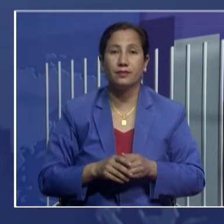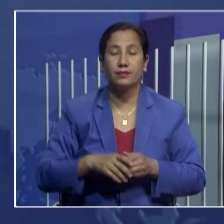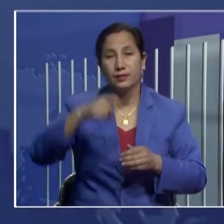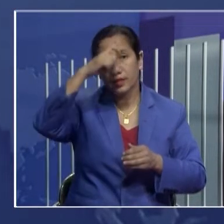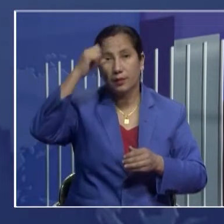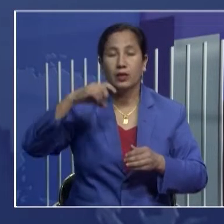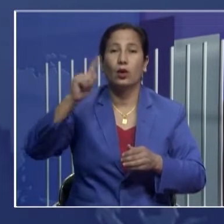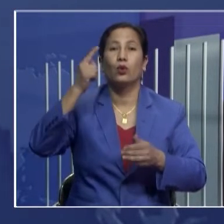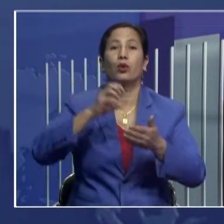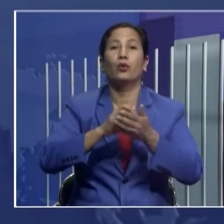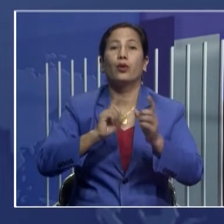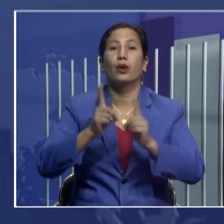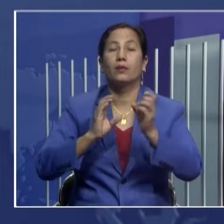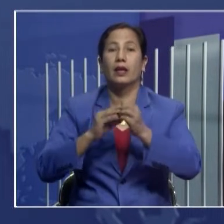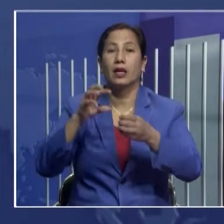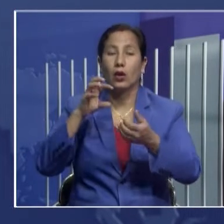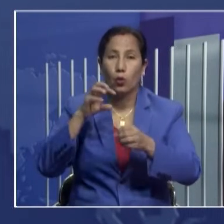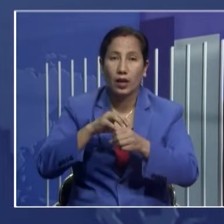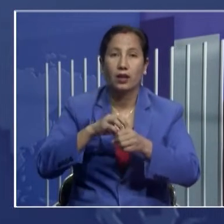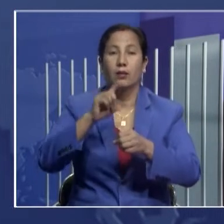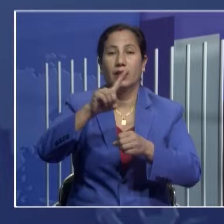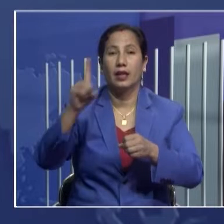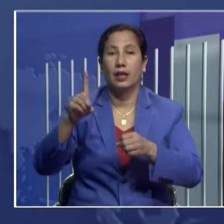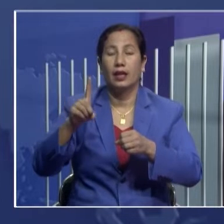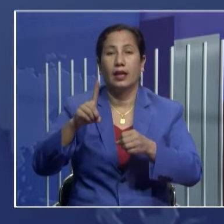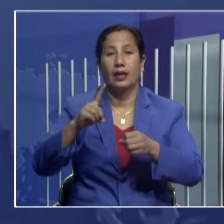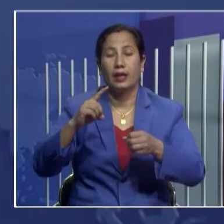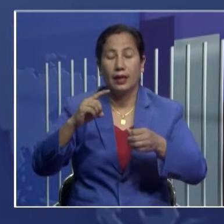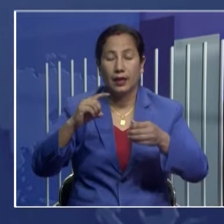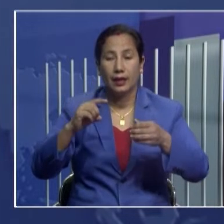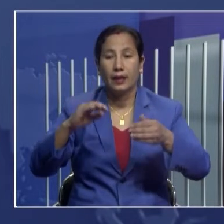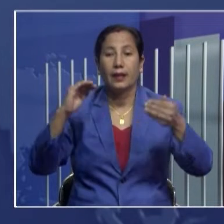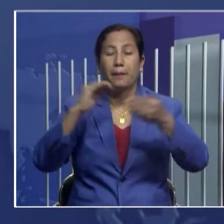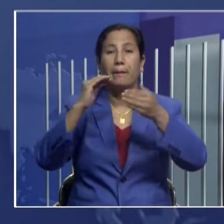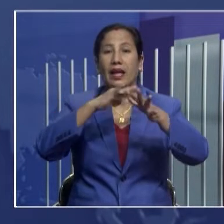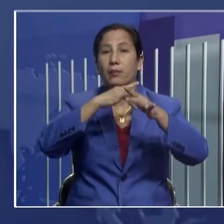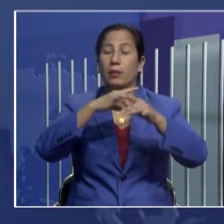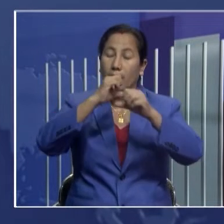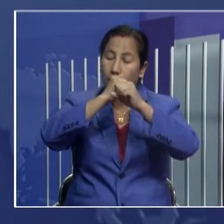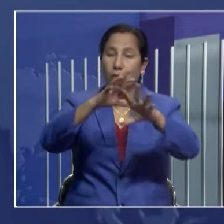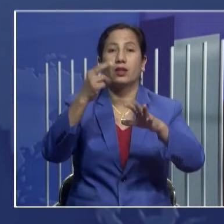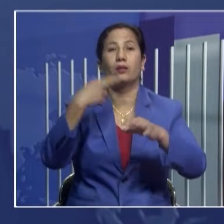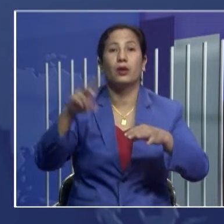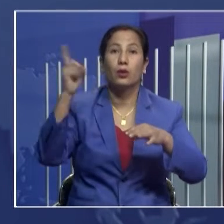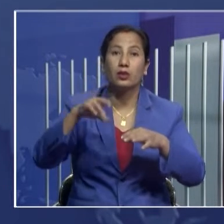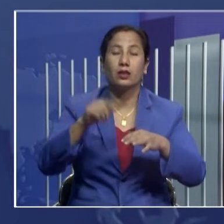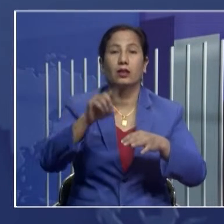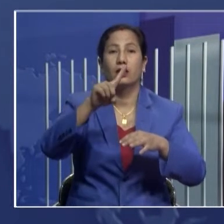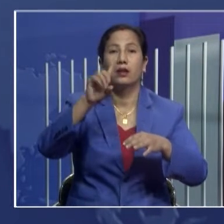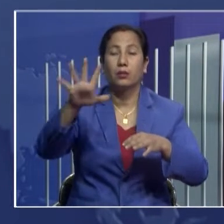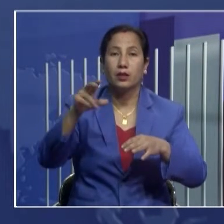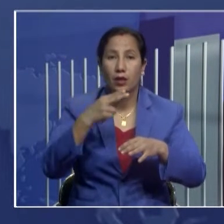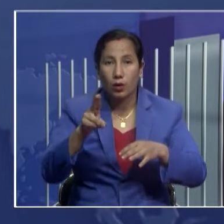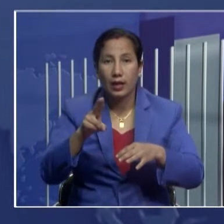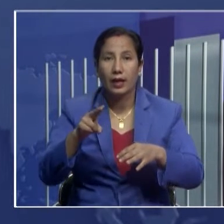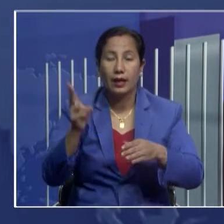बाँकेको कोहलपुर नगरपालिकाको वडा नम्बर 11 बाल विवाह मुक्त भएको घोषणा गरिएको छ। नगरपालिकाको 15 वडामध्ये